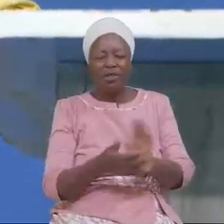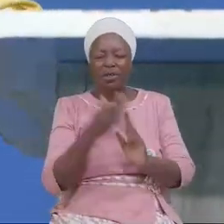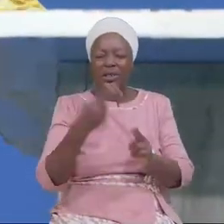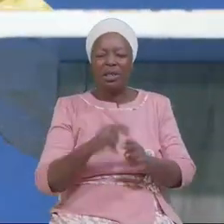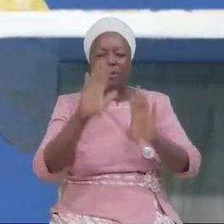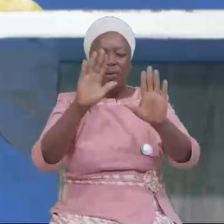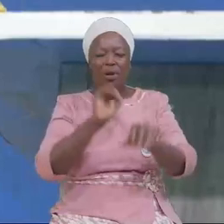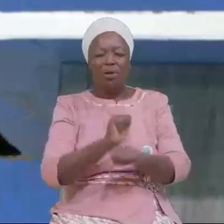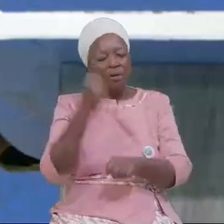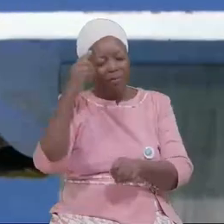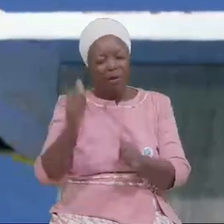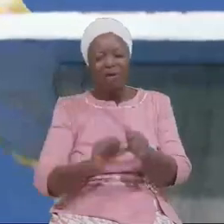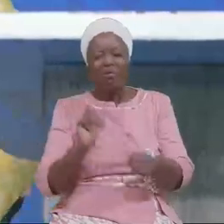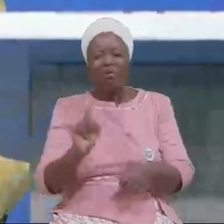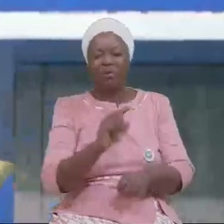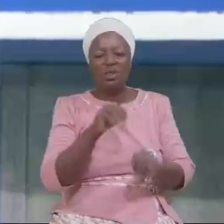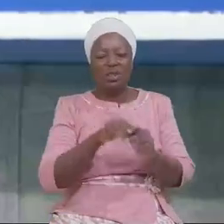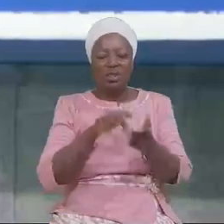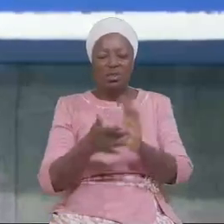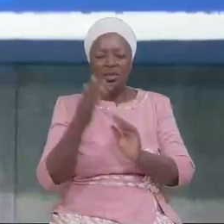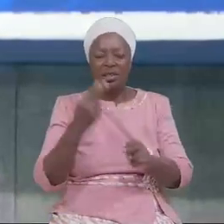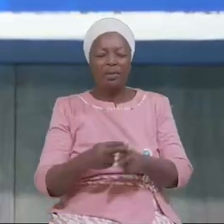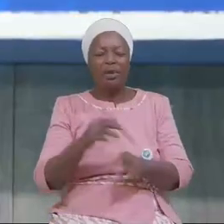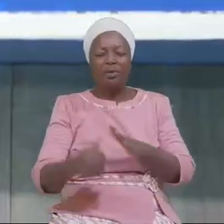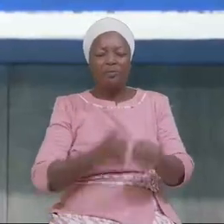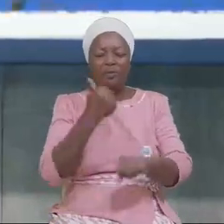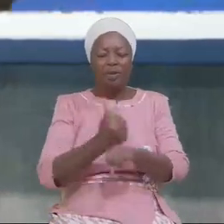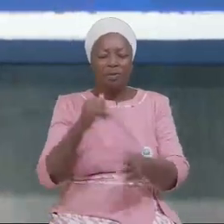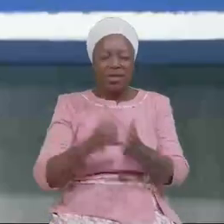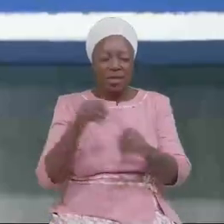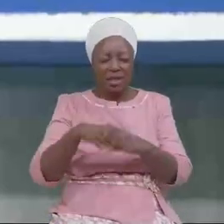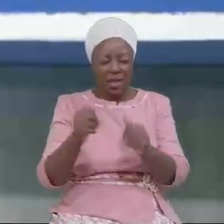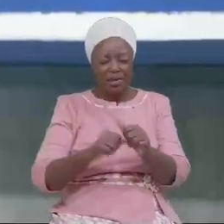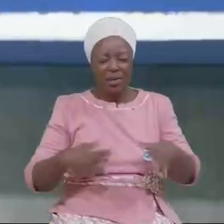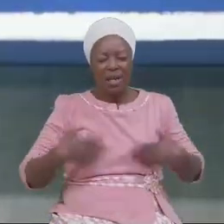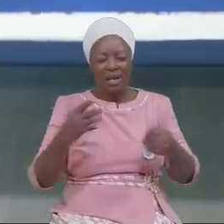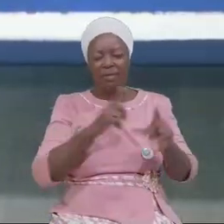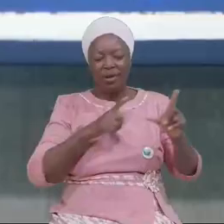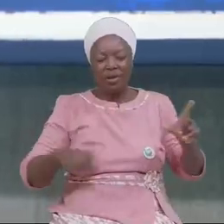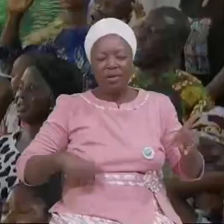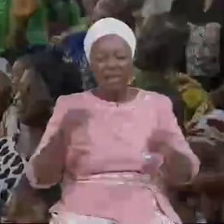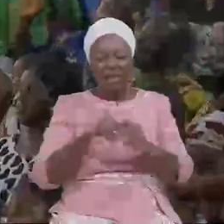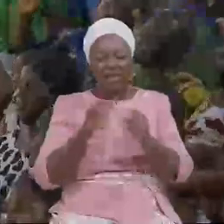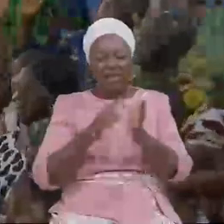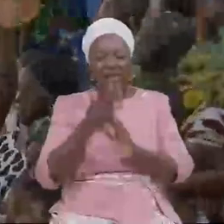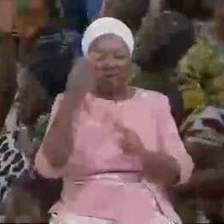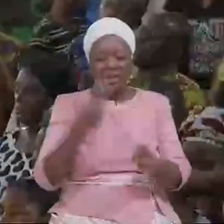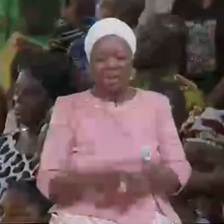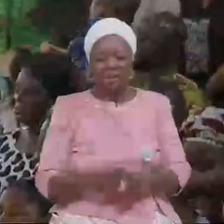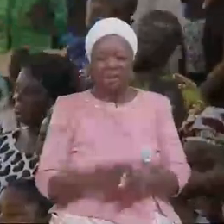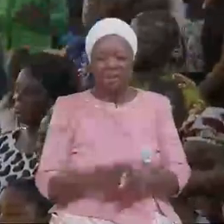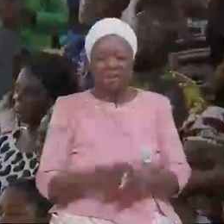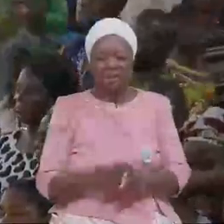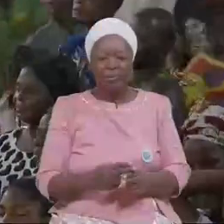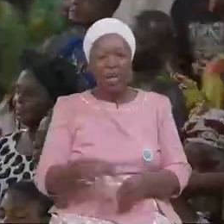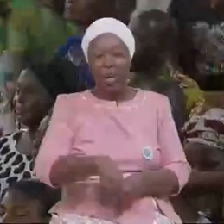le miracle pour tout le monde. Confirme cela dans toute vie, Seigneur, au nom de Jésus-Christ.